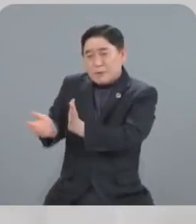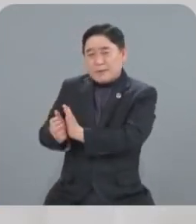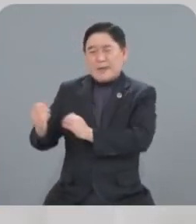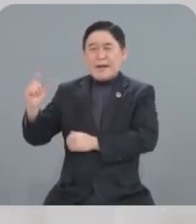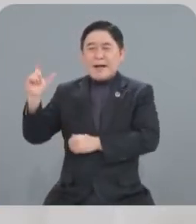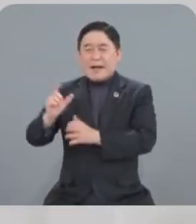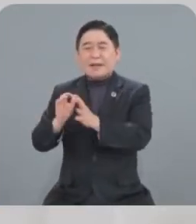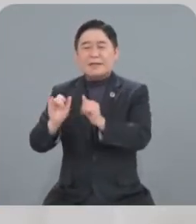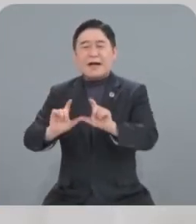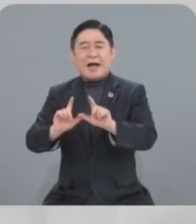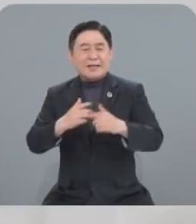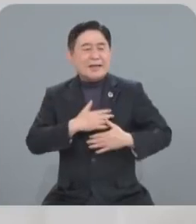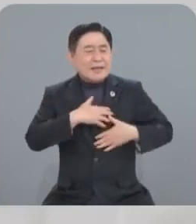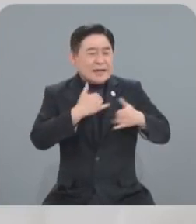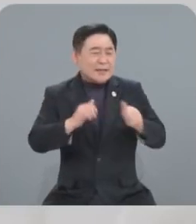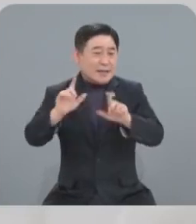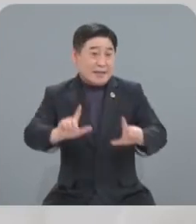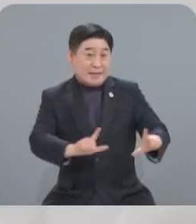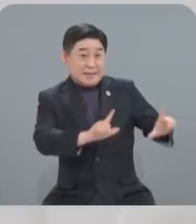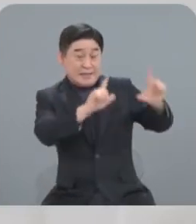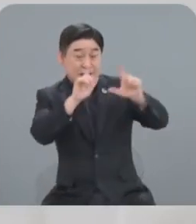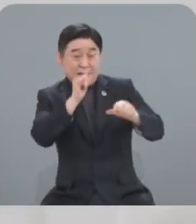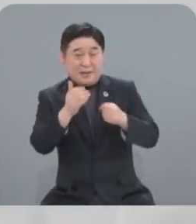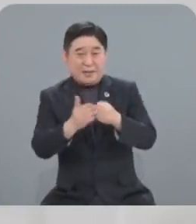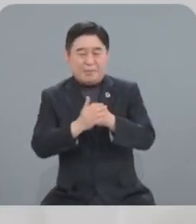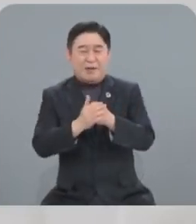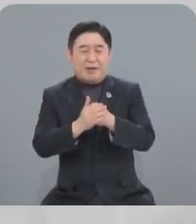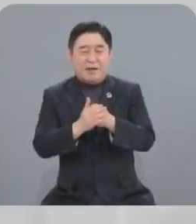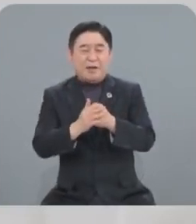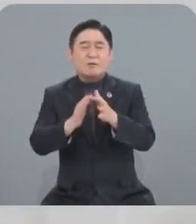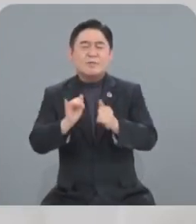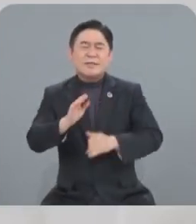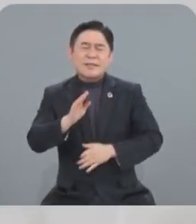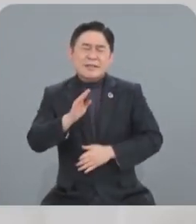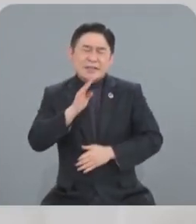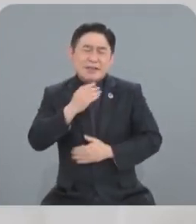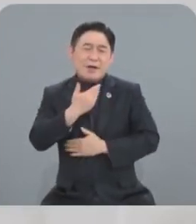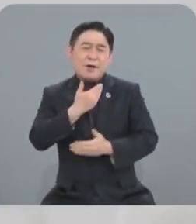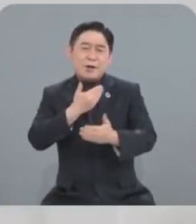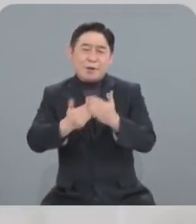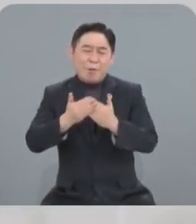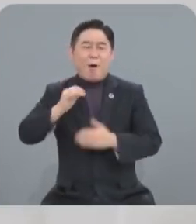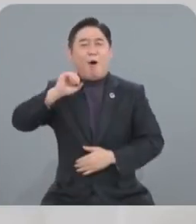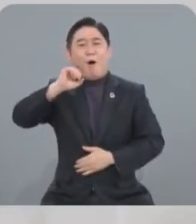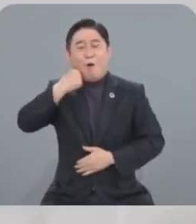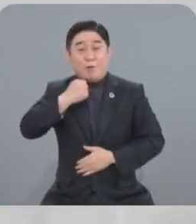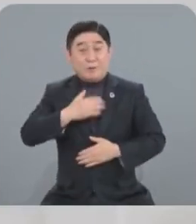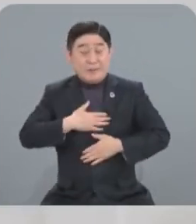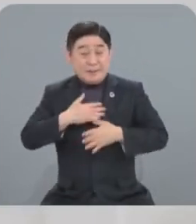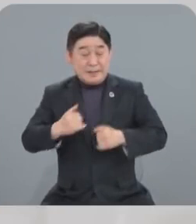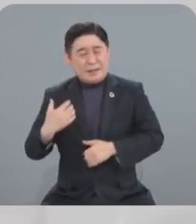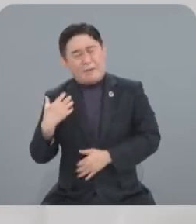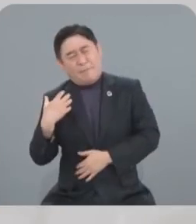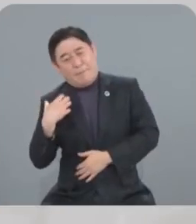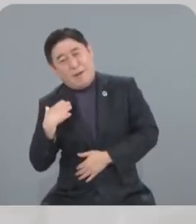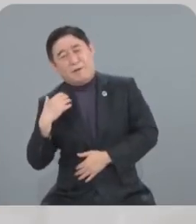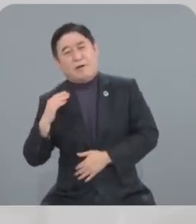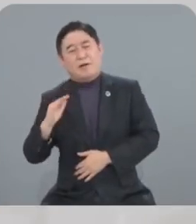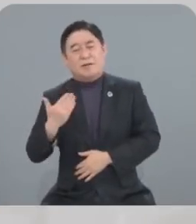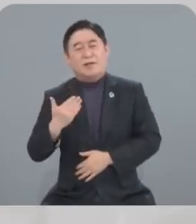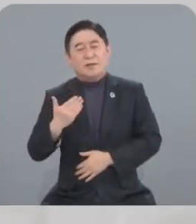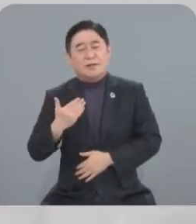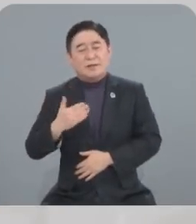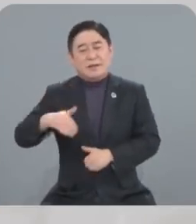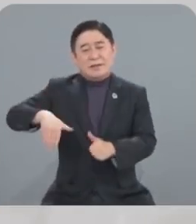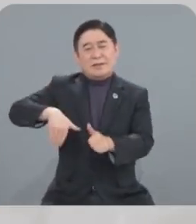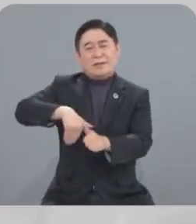아닌 약자의 삶을 살았기 때문에 국민이 실제로 겪는 어려움 약자 감당해야할 부조